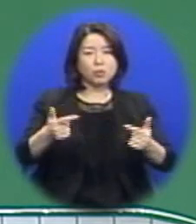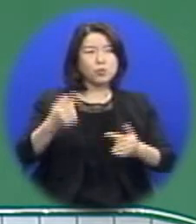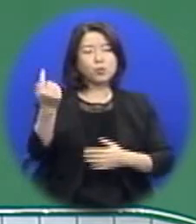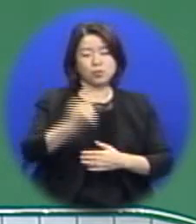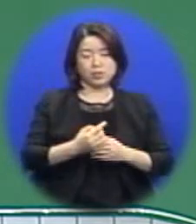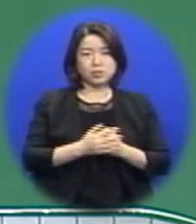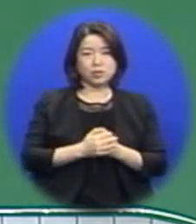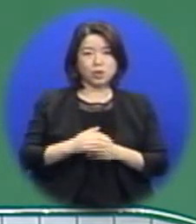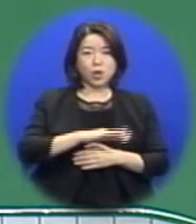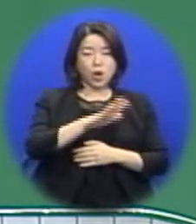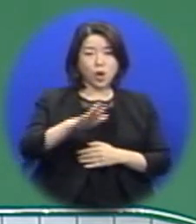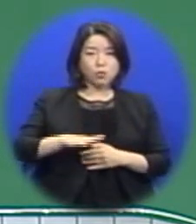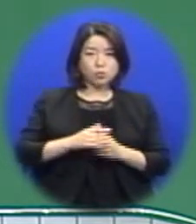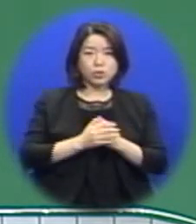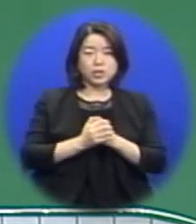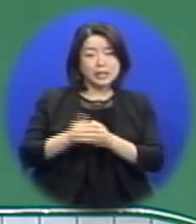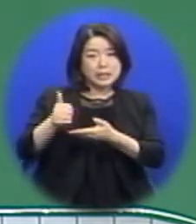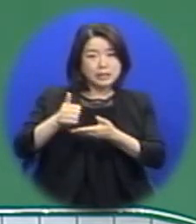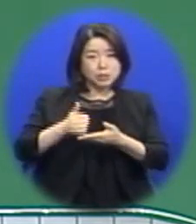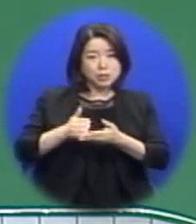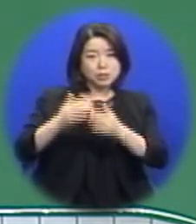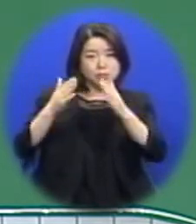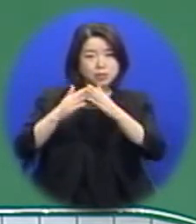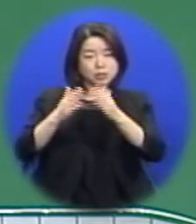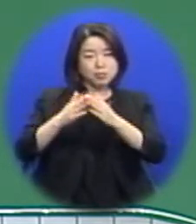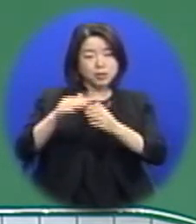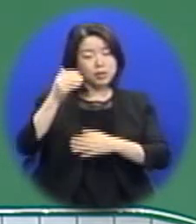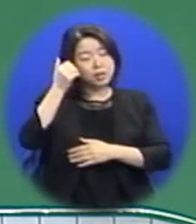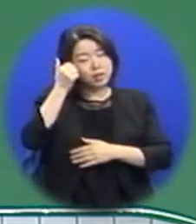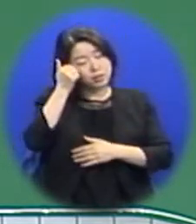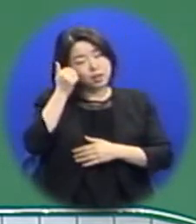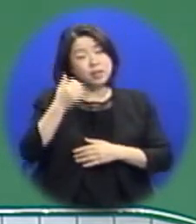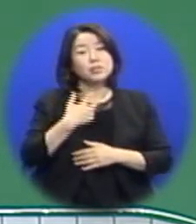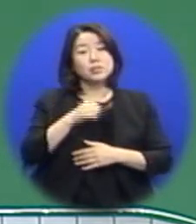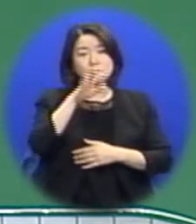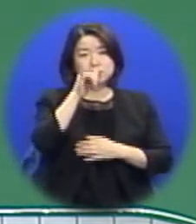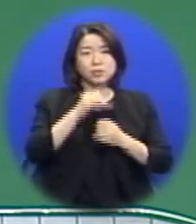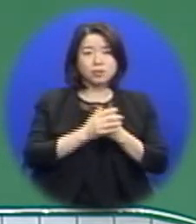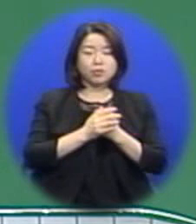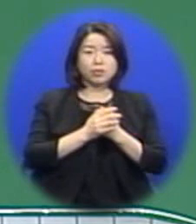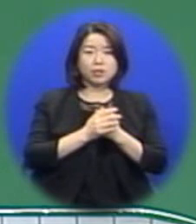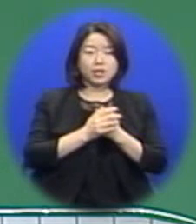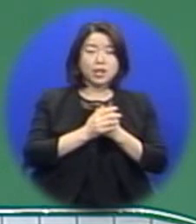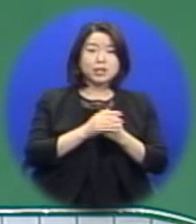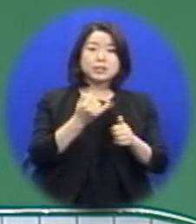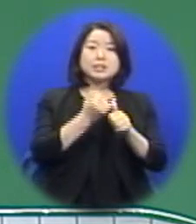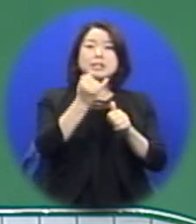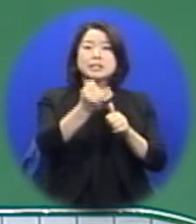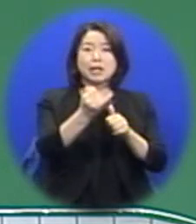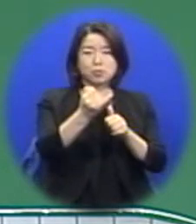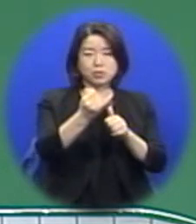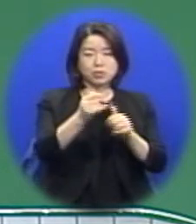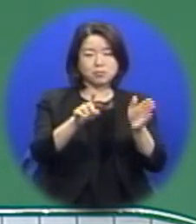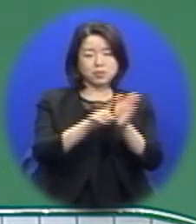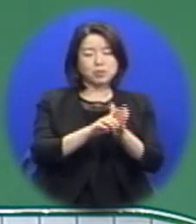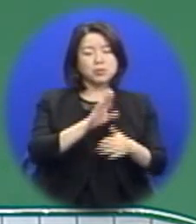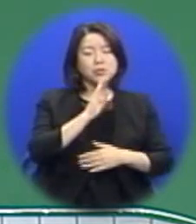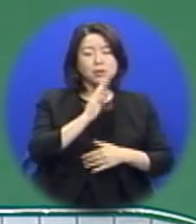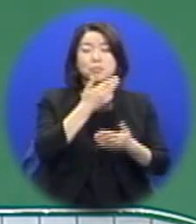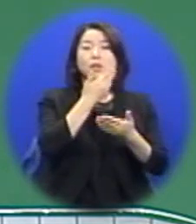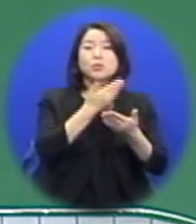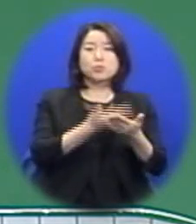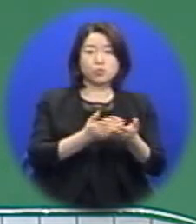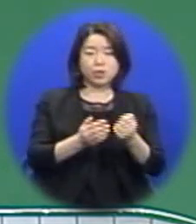게스트하우스에 묵으시기도 했습니다. 그 이면수 목사님 사모님이 참 믿음이 귀한 분이더라.